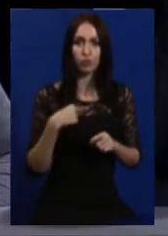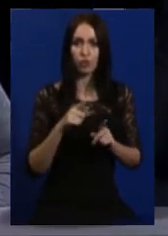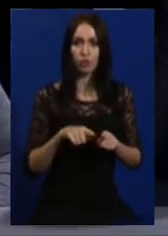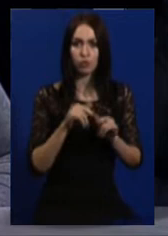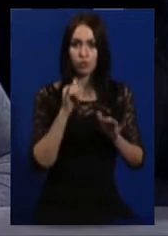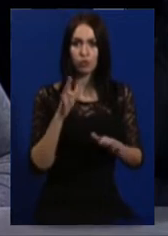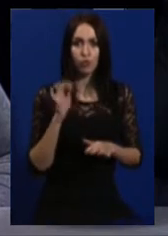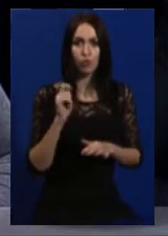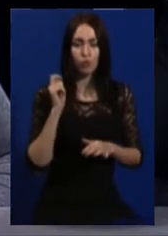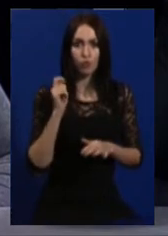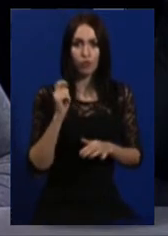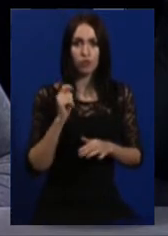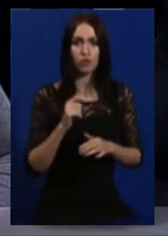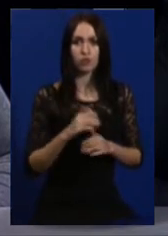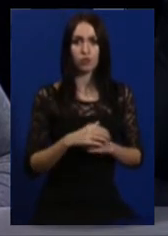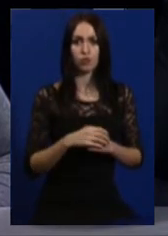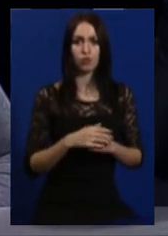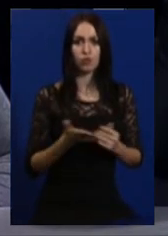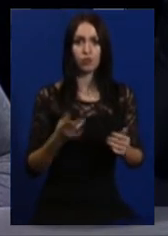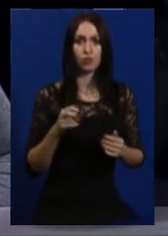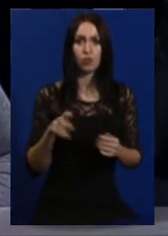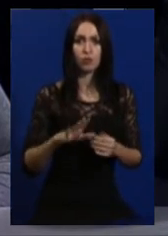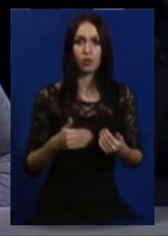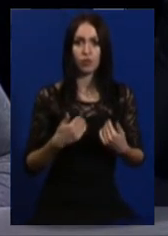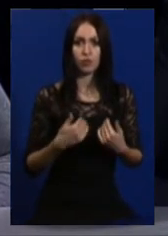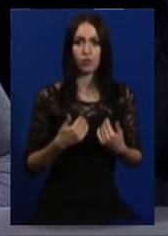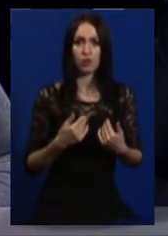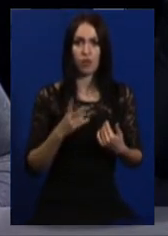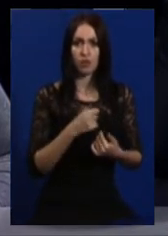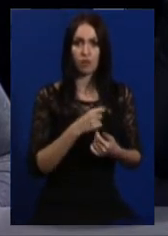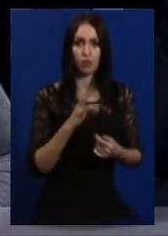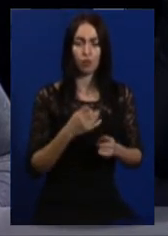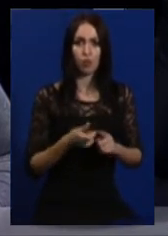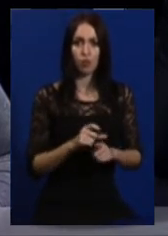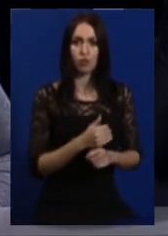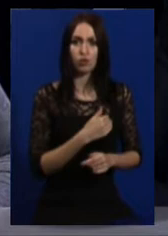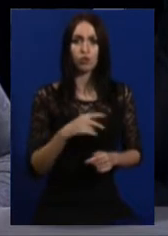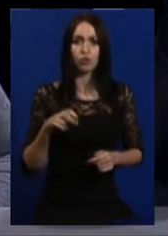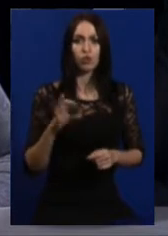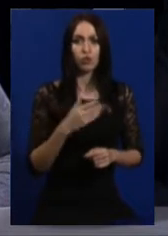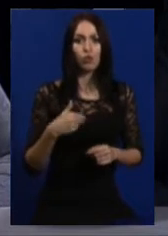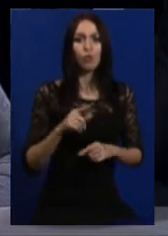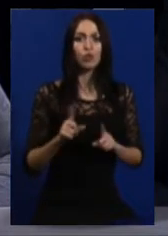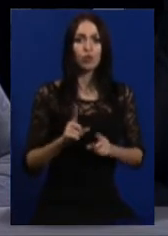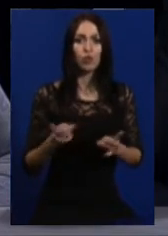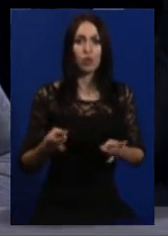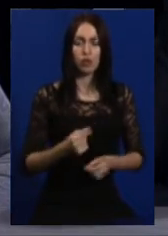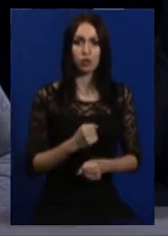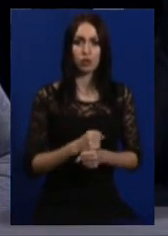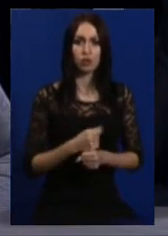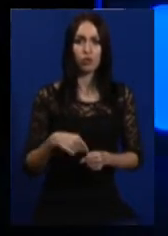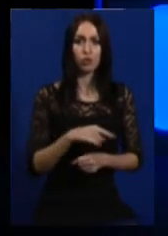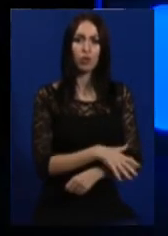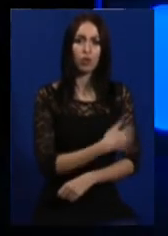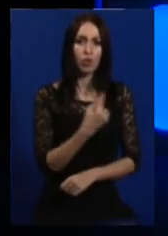могу по возрасту полу не пойду я говорю хотя очень хочется да но мы что-то должны сделать и вот мы долго думали